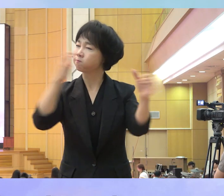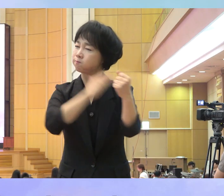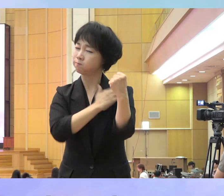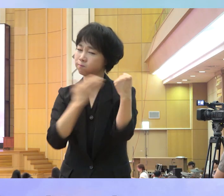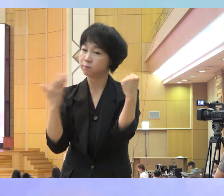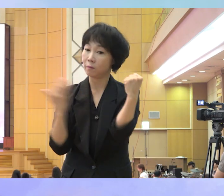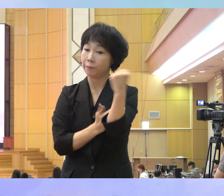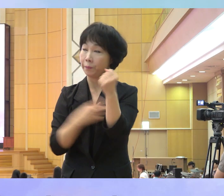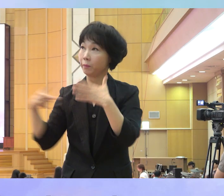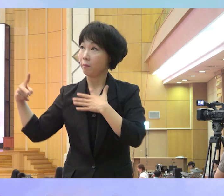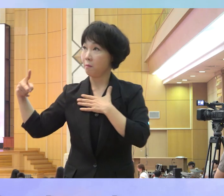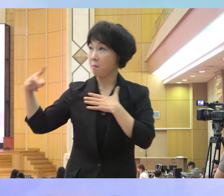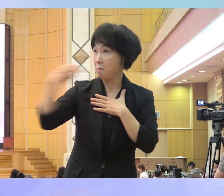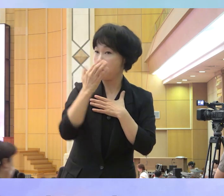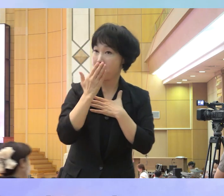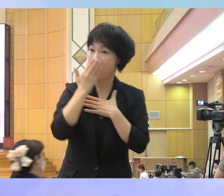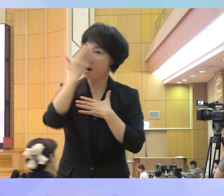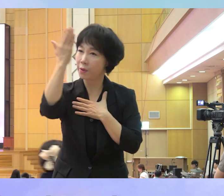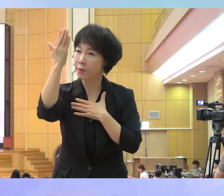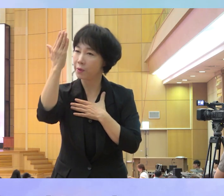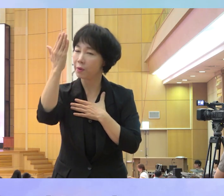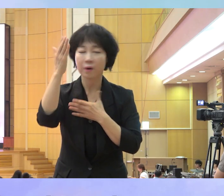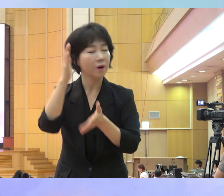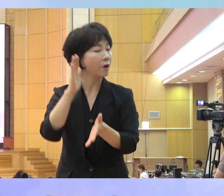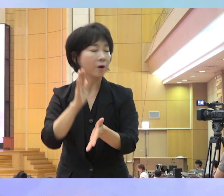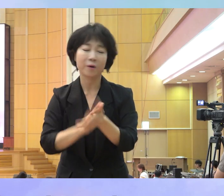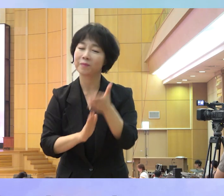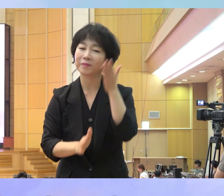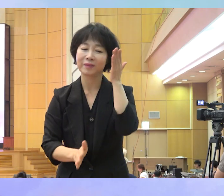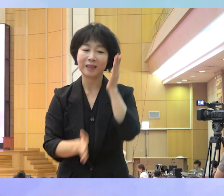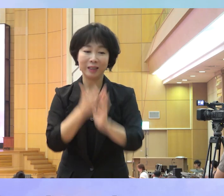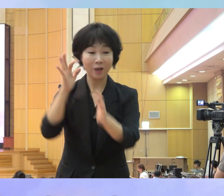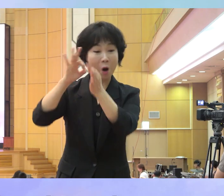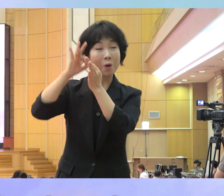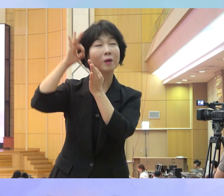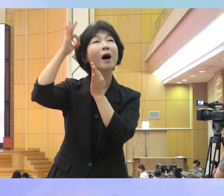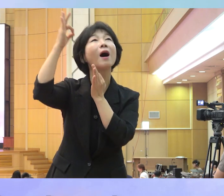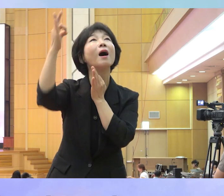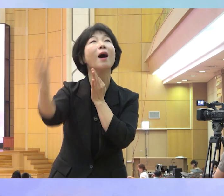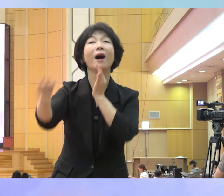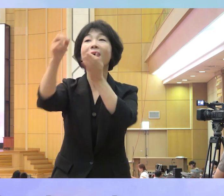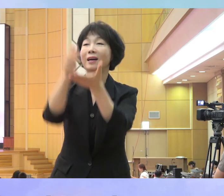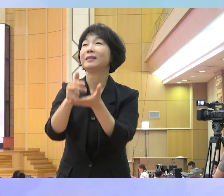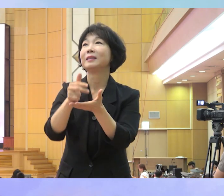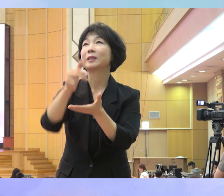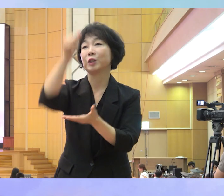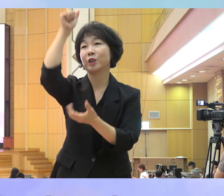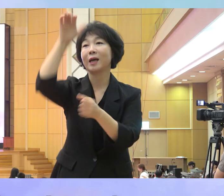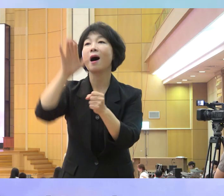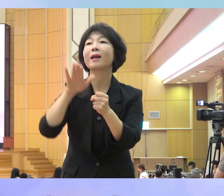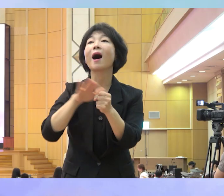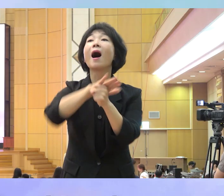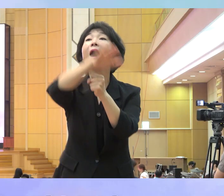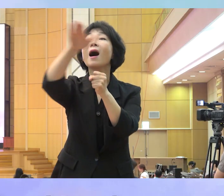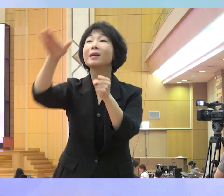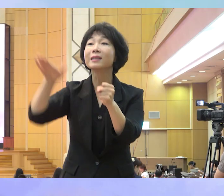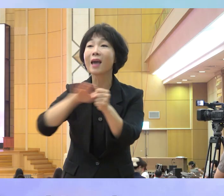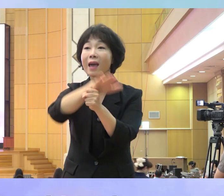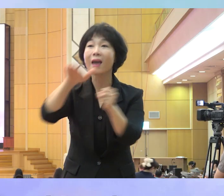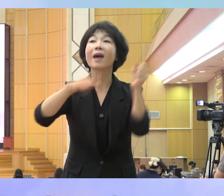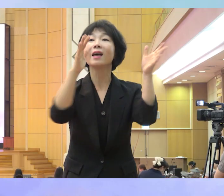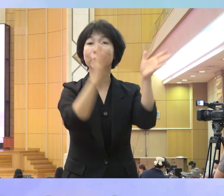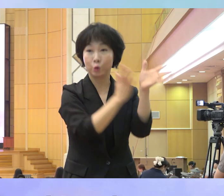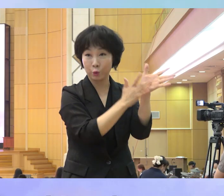하늘의 어떤 권세도 끊을 수 없는 영원한 그